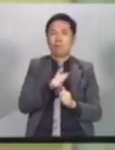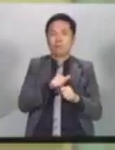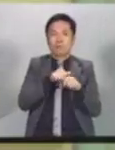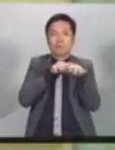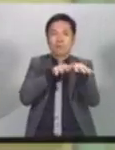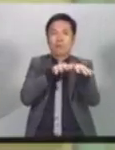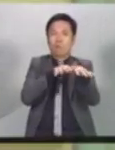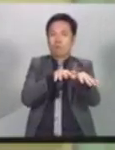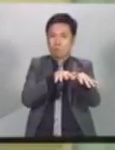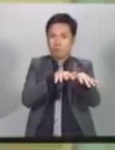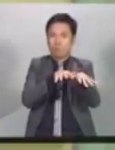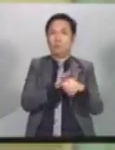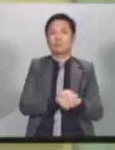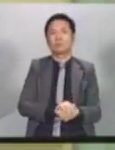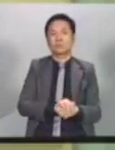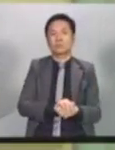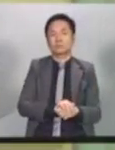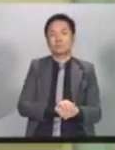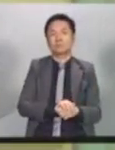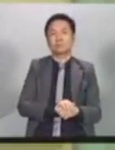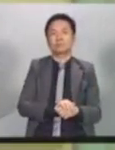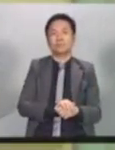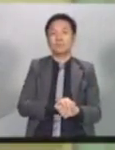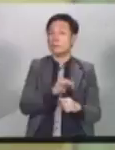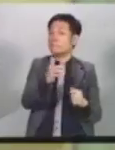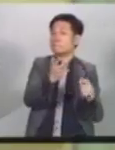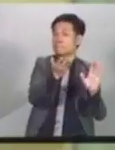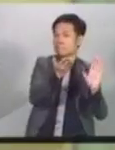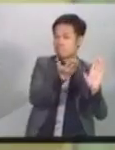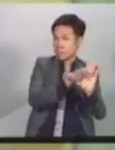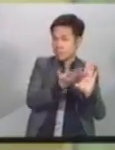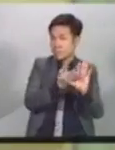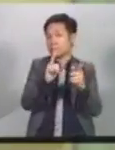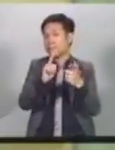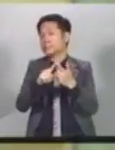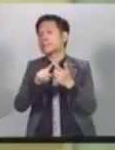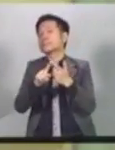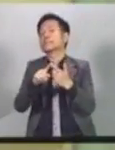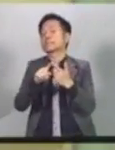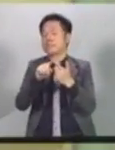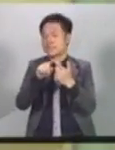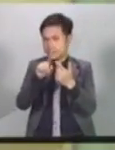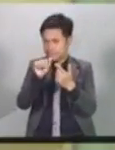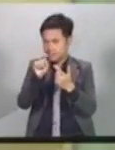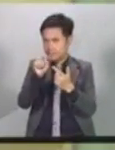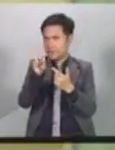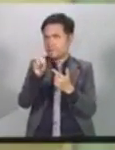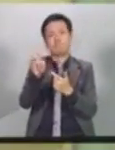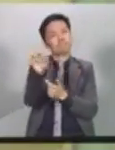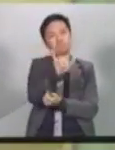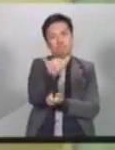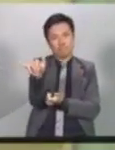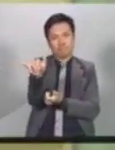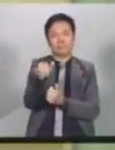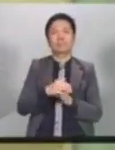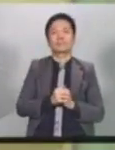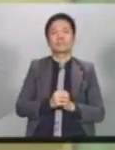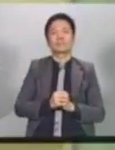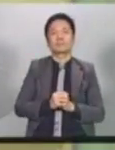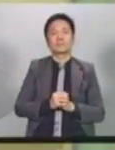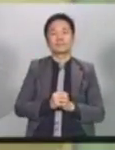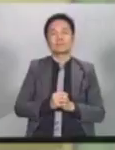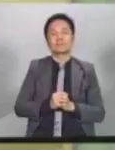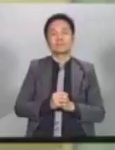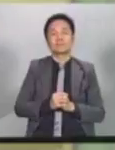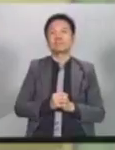berlaku proses pengeluaran wang dan sebagainya di bank ataupun di ATM dan sebagainya. Kita mungkin akan minta